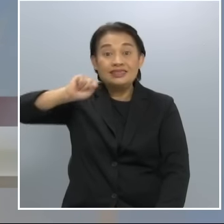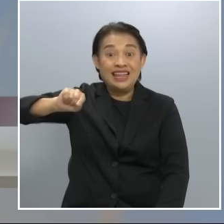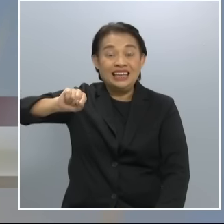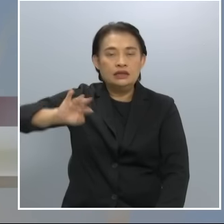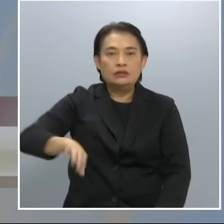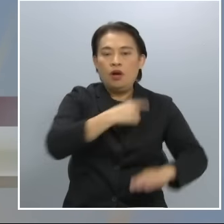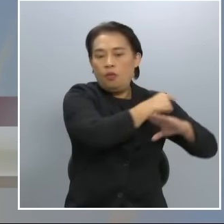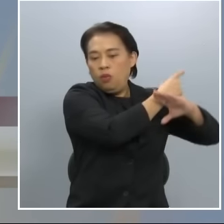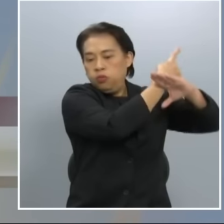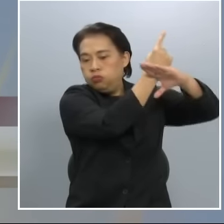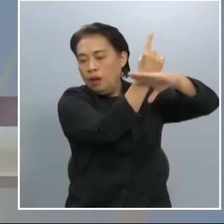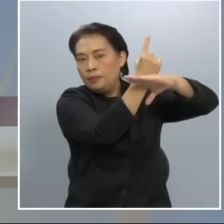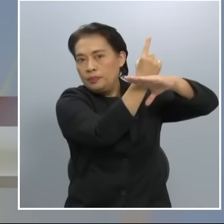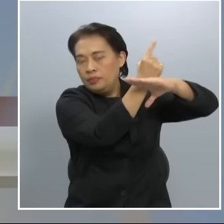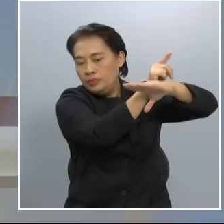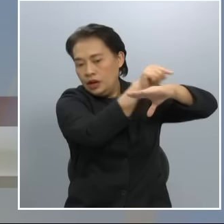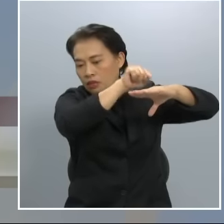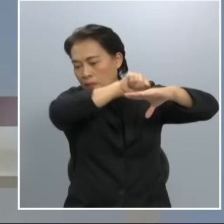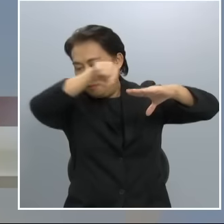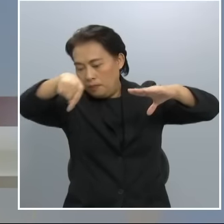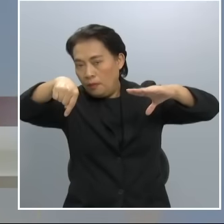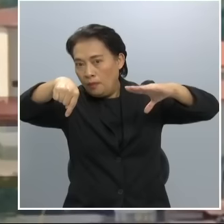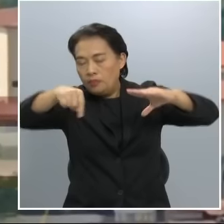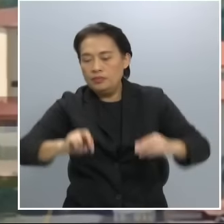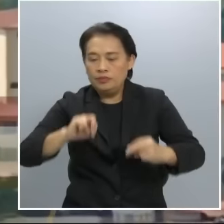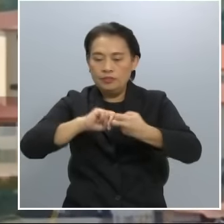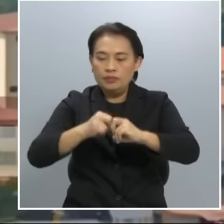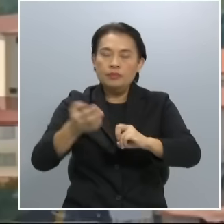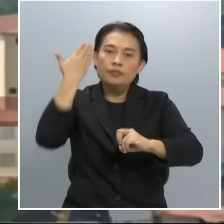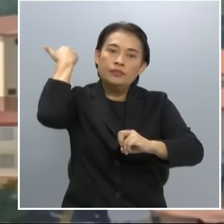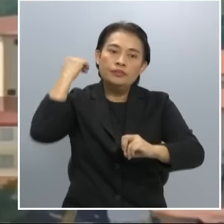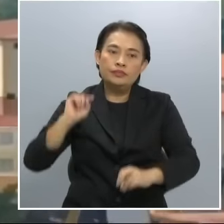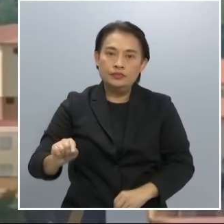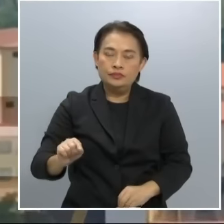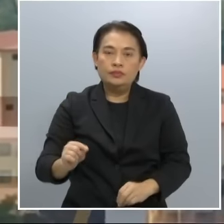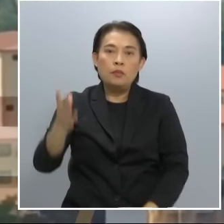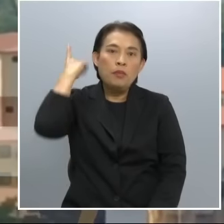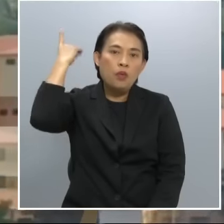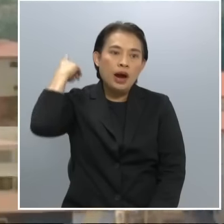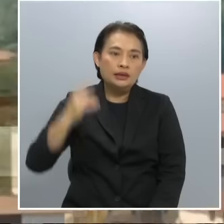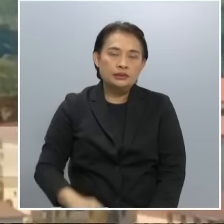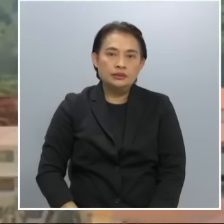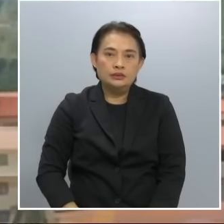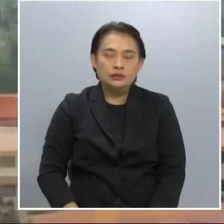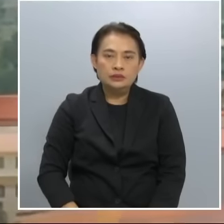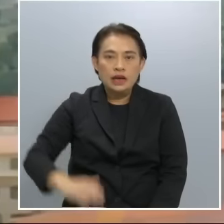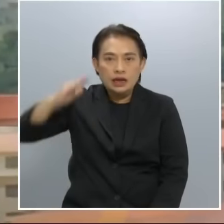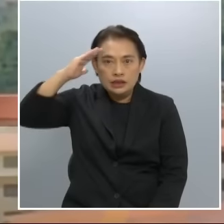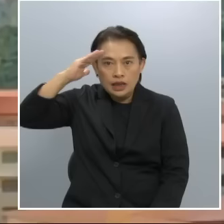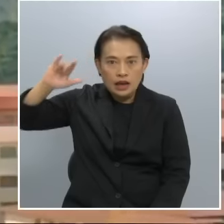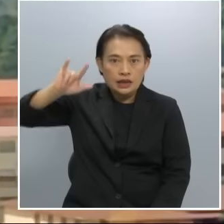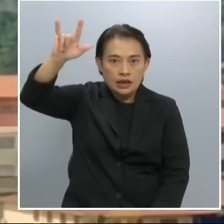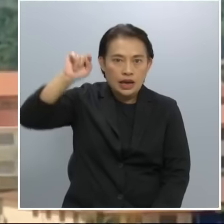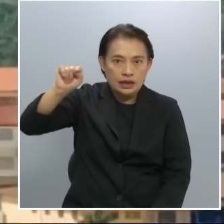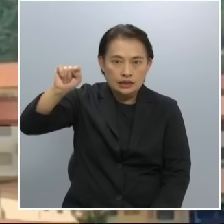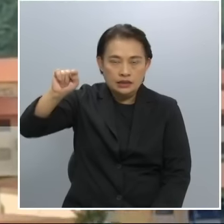ยิงโอบล้อมเข้าไปแล้วกลายเป็นประเด็นดราม่าตอนนั้นเพราะฉะนั้นเมื่อวานนี้ทางกองทัพอากาศนี่เหมือนต้องรายง